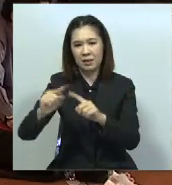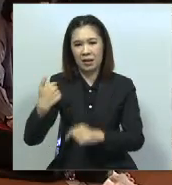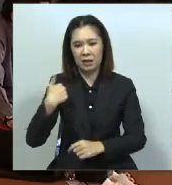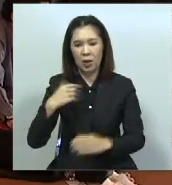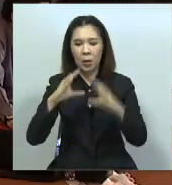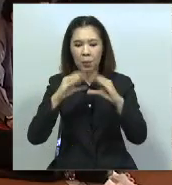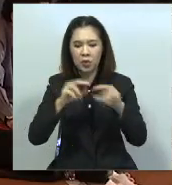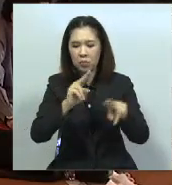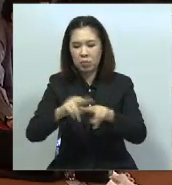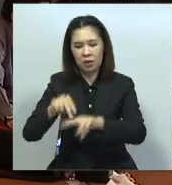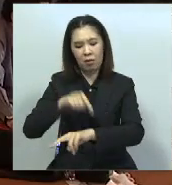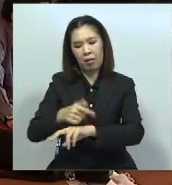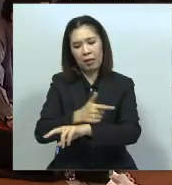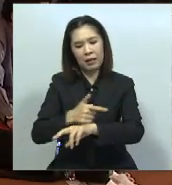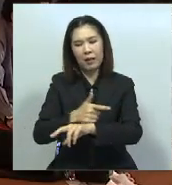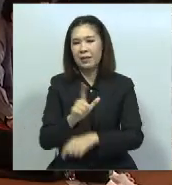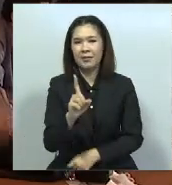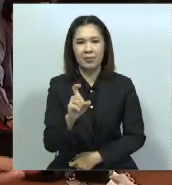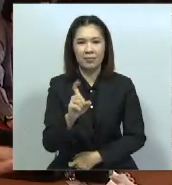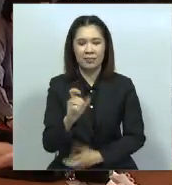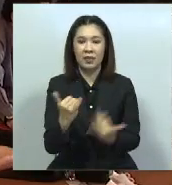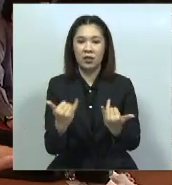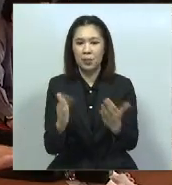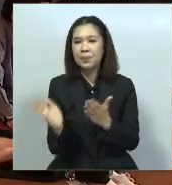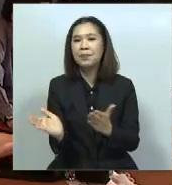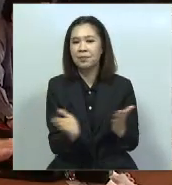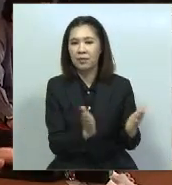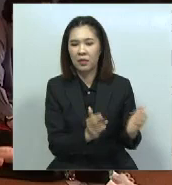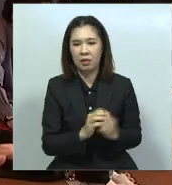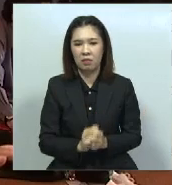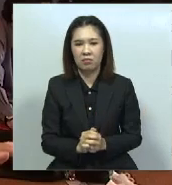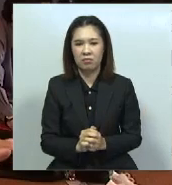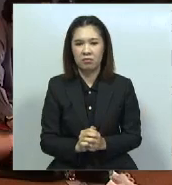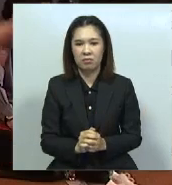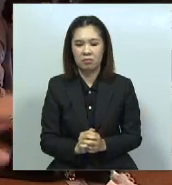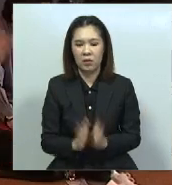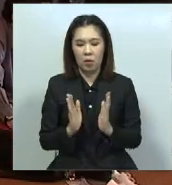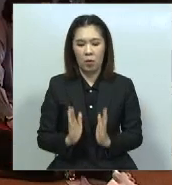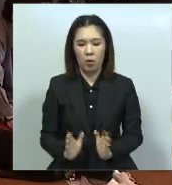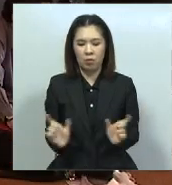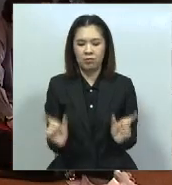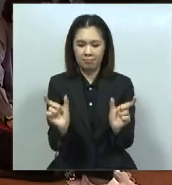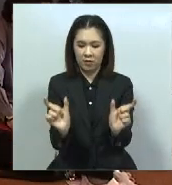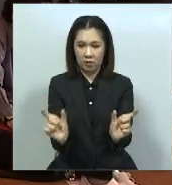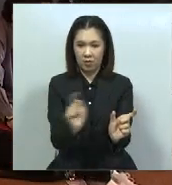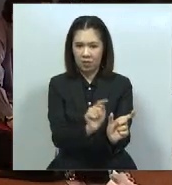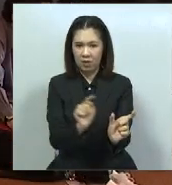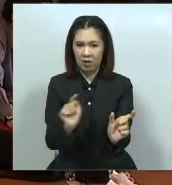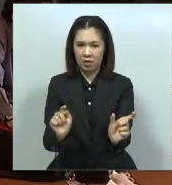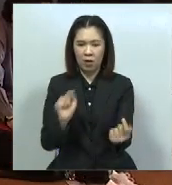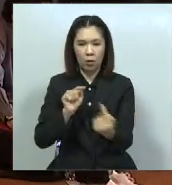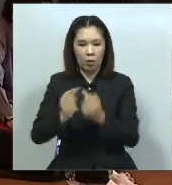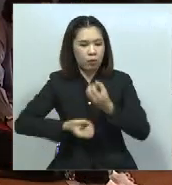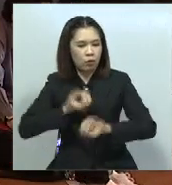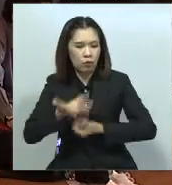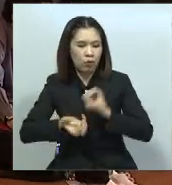ประชุมนั้นต้องเสียเวลาดังนั้นเรื่องนี้ตกไปค่ะว่าผู้ที่เป็นแคนดิเดตนายกรัฐมนตรีทั้งสองฝ่ายไม่ต้องแสดงวิสัยทั